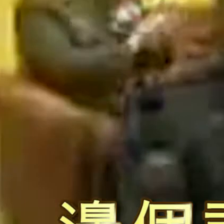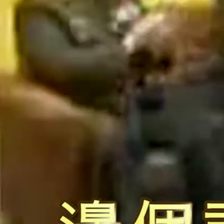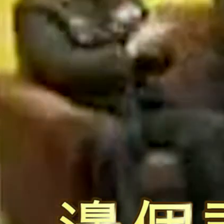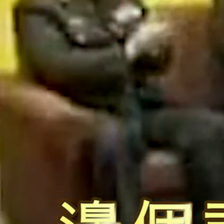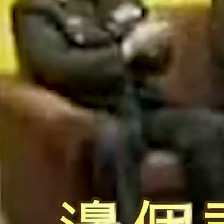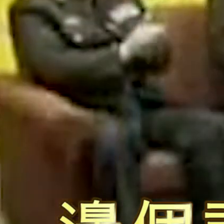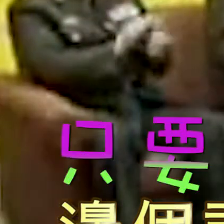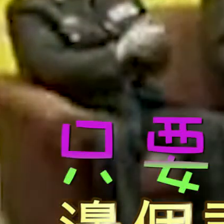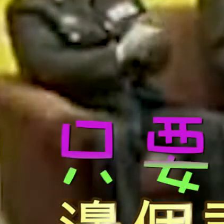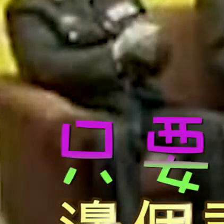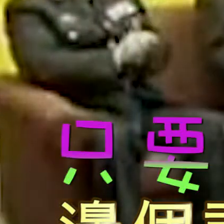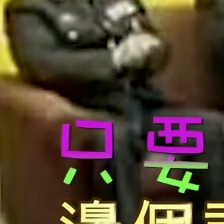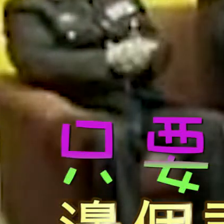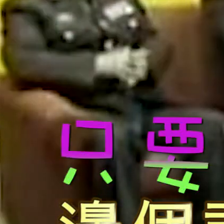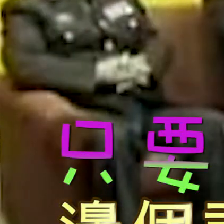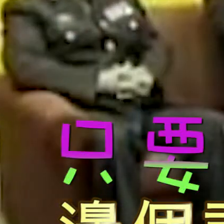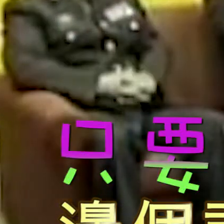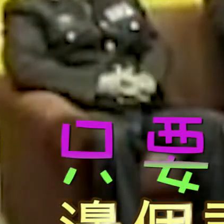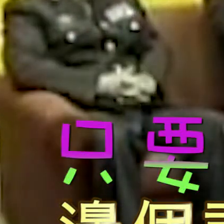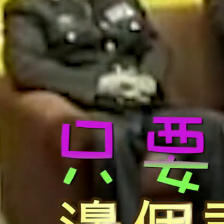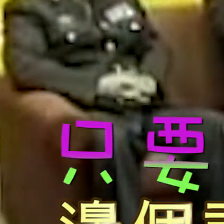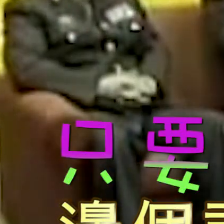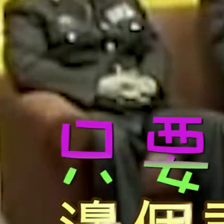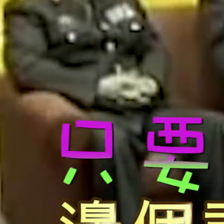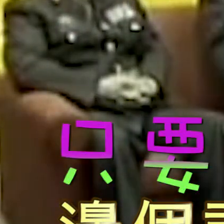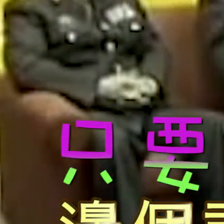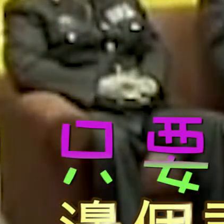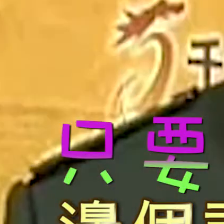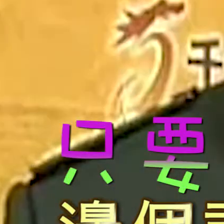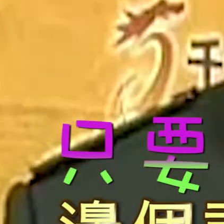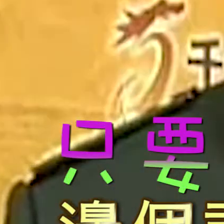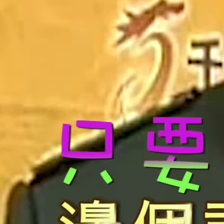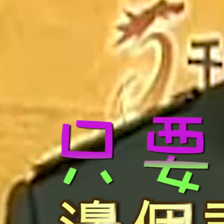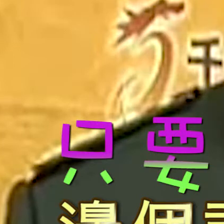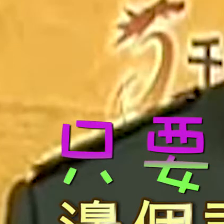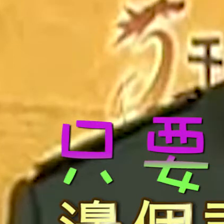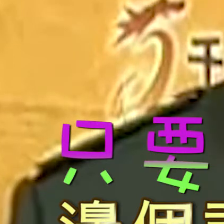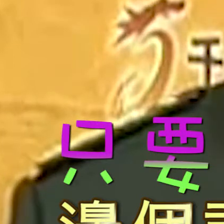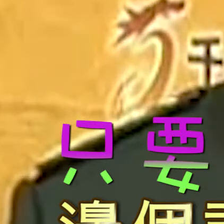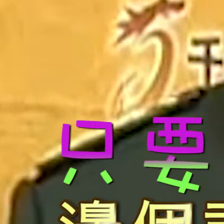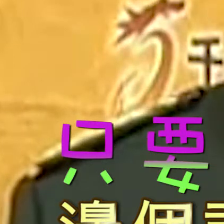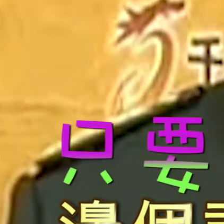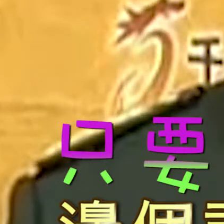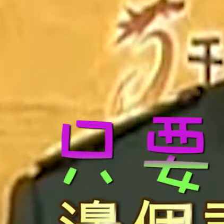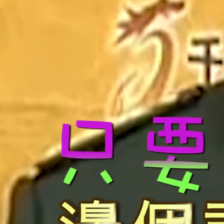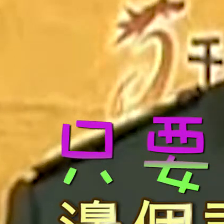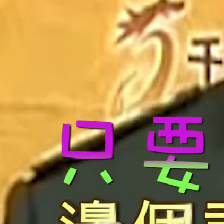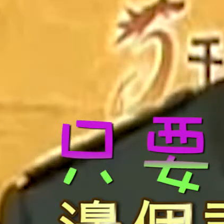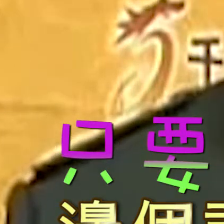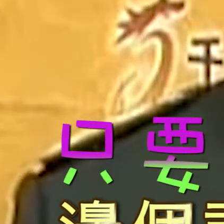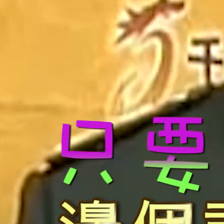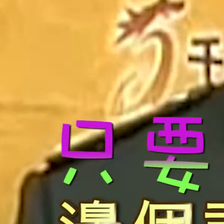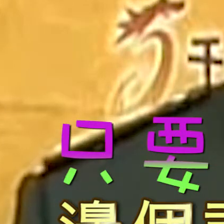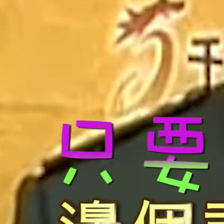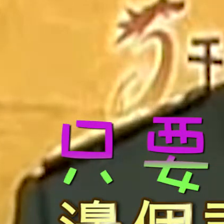我覺得啊，你像我感觸的，像对中国这么伟大的五大帝王做出这